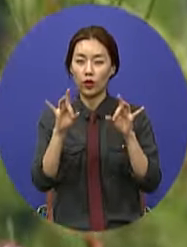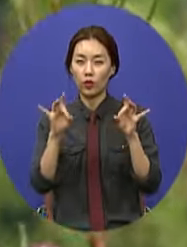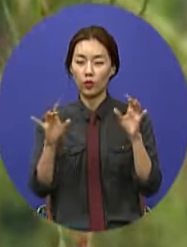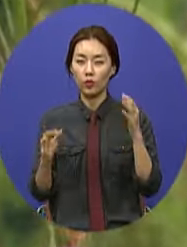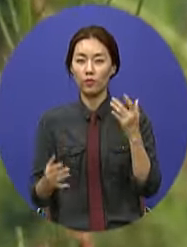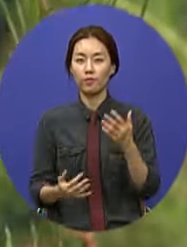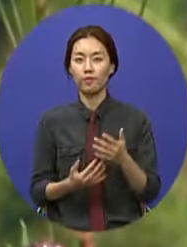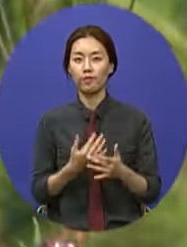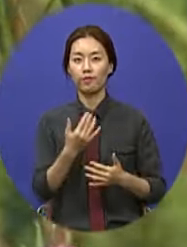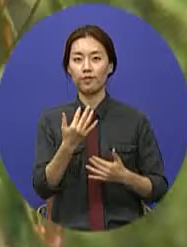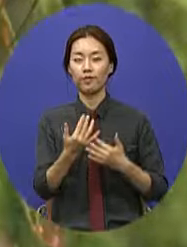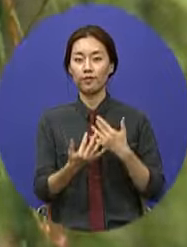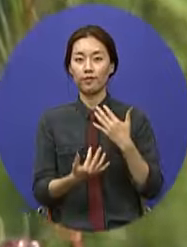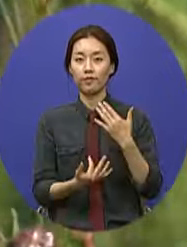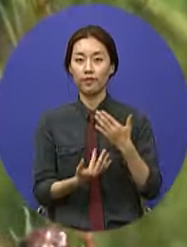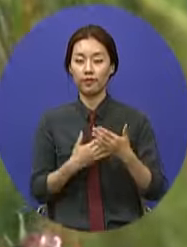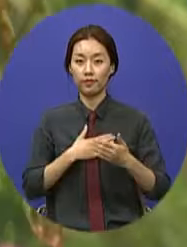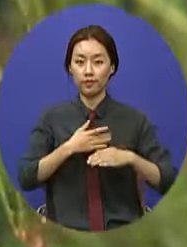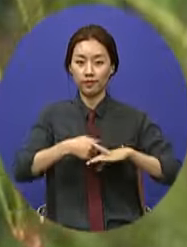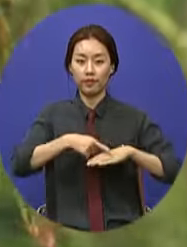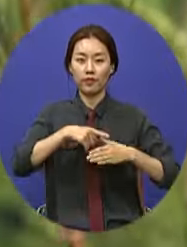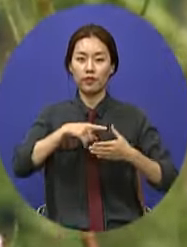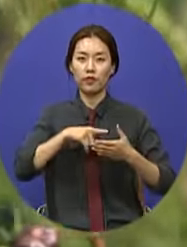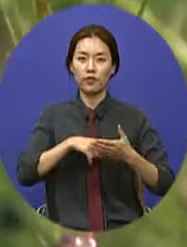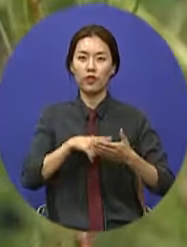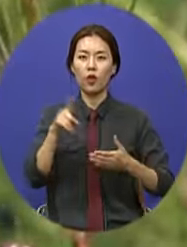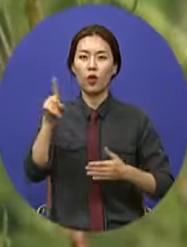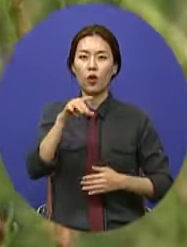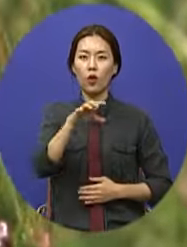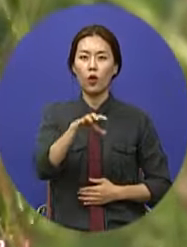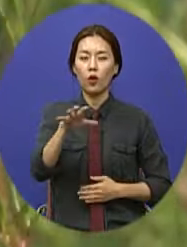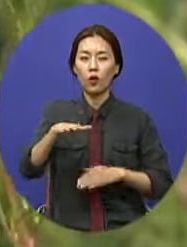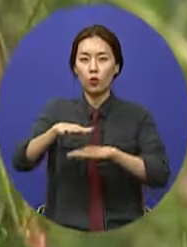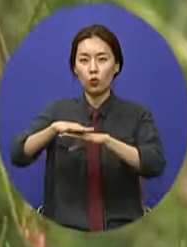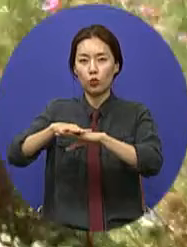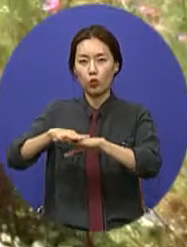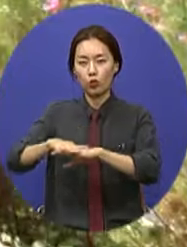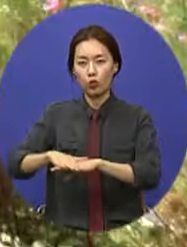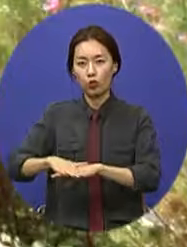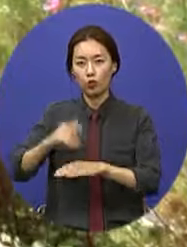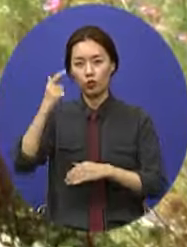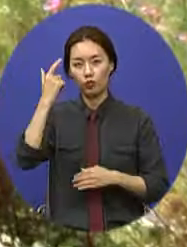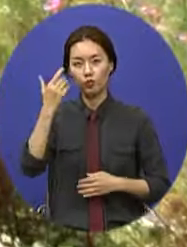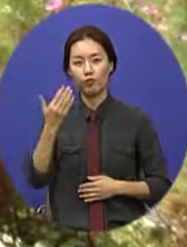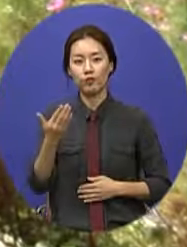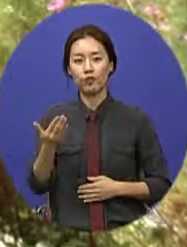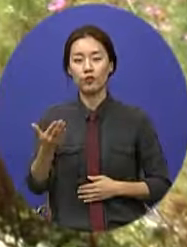한올한올 나는 가슴 어디에 부를까